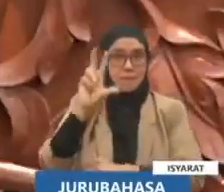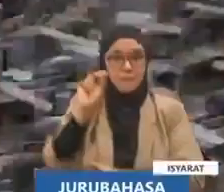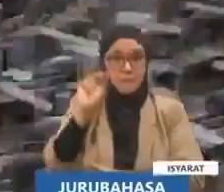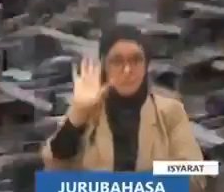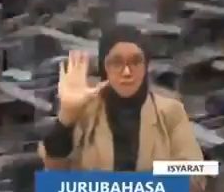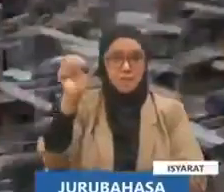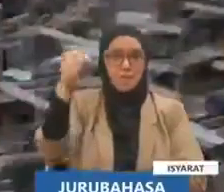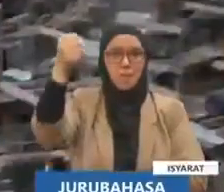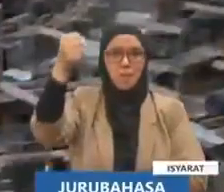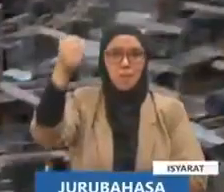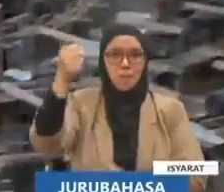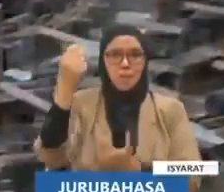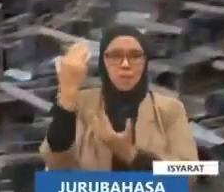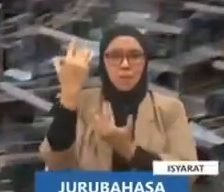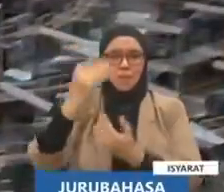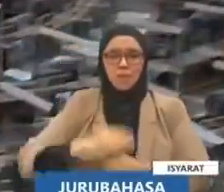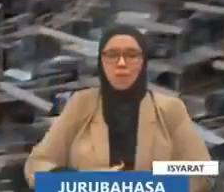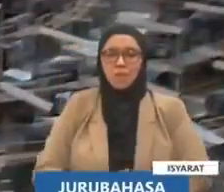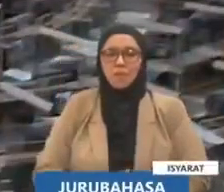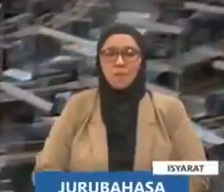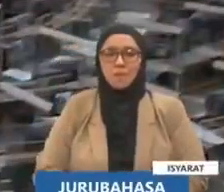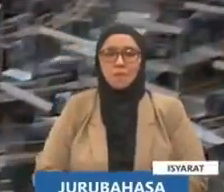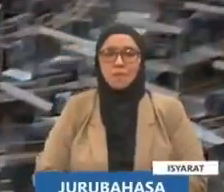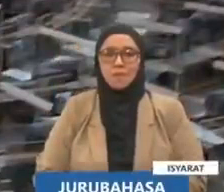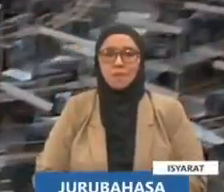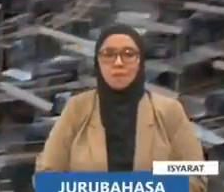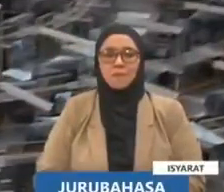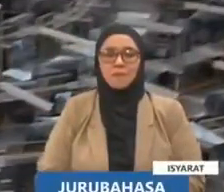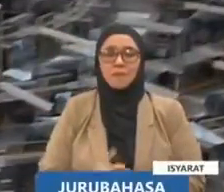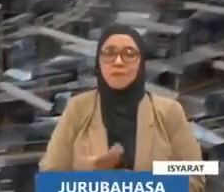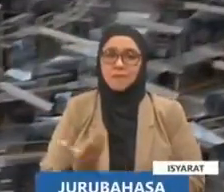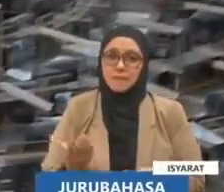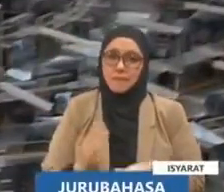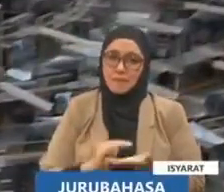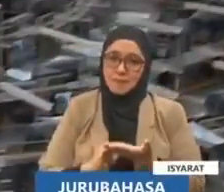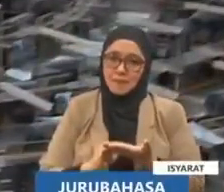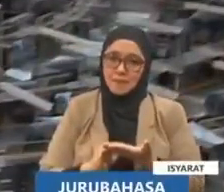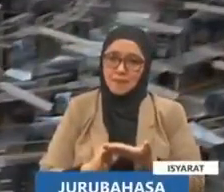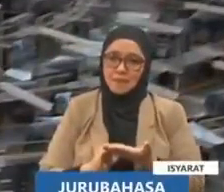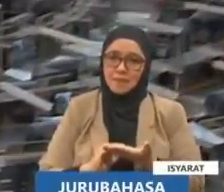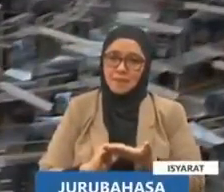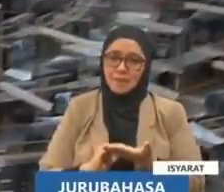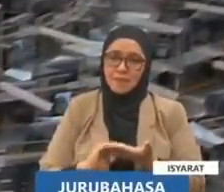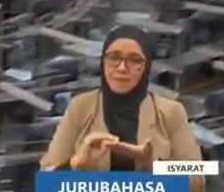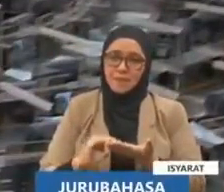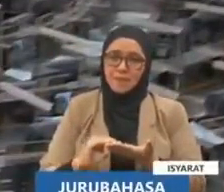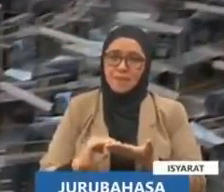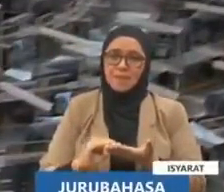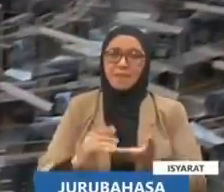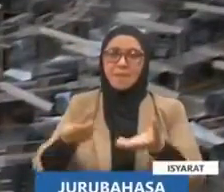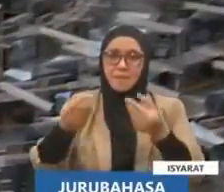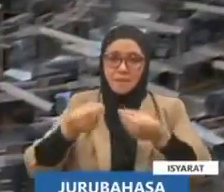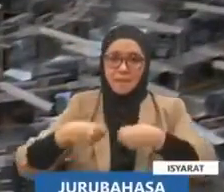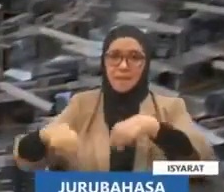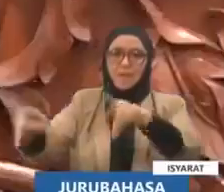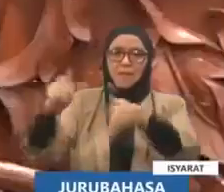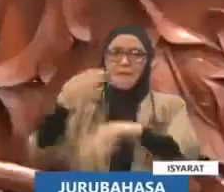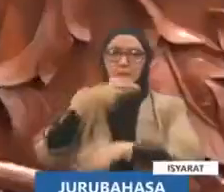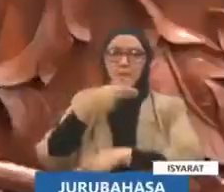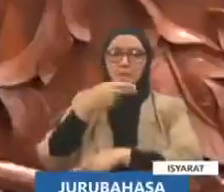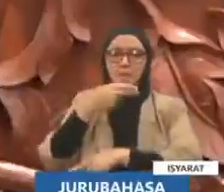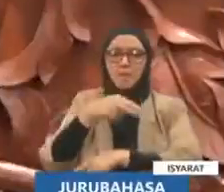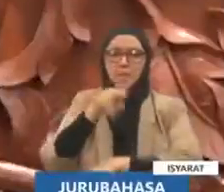dulu. Saya bertanya pun secara lisan. Boleh. Bagi saya pulang hulu sangu dulu.